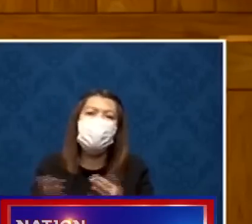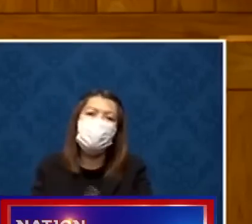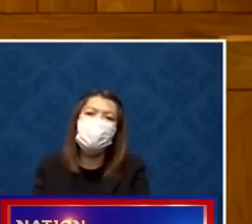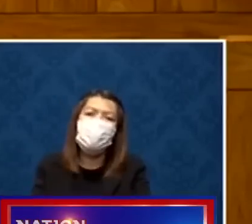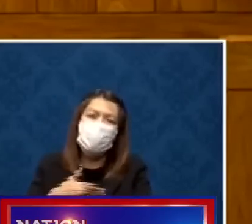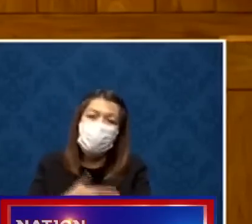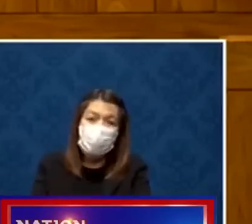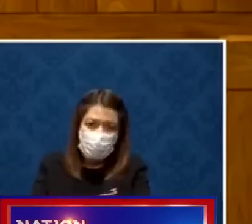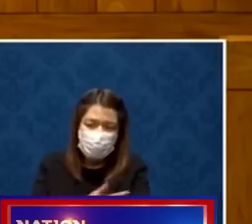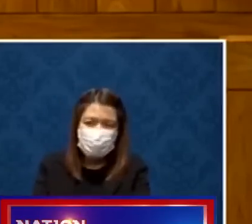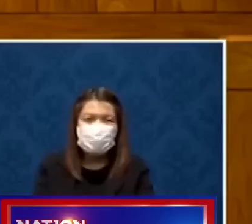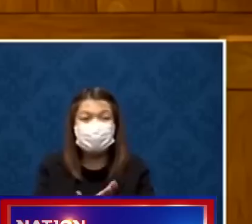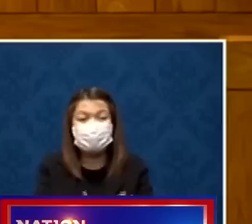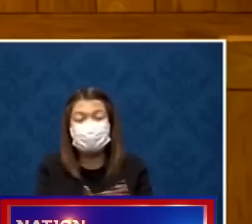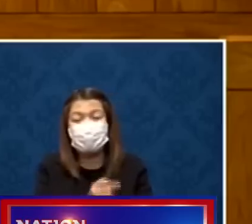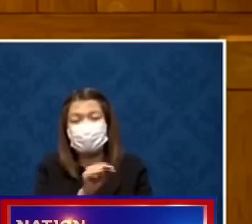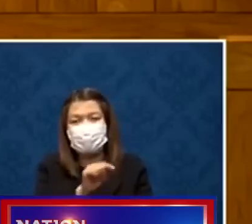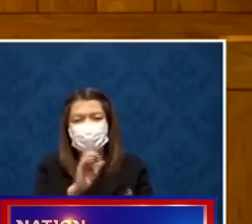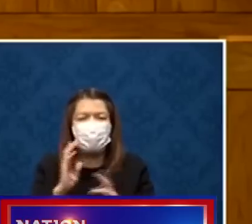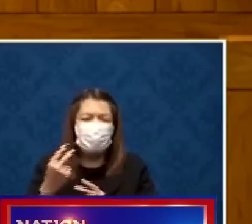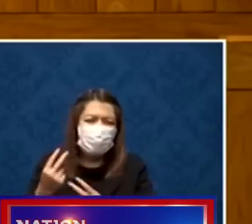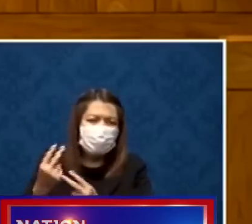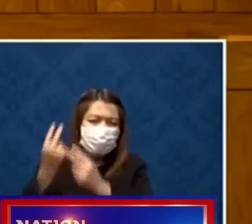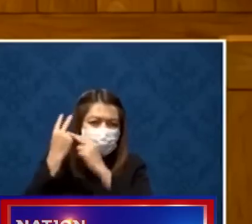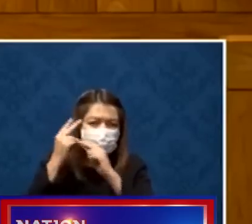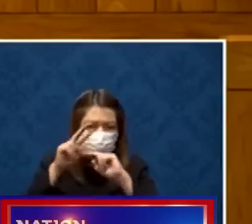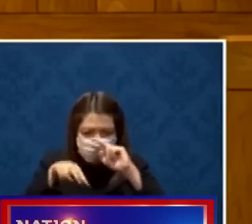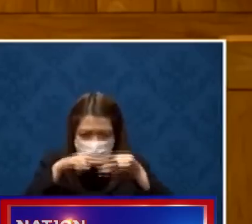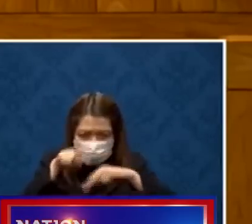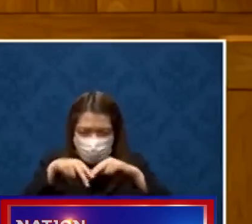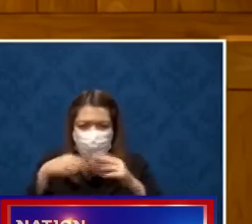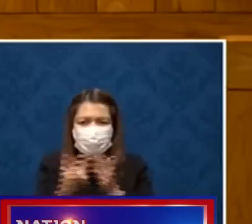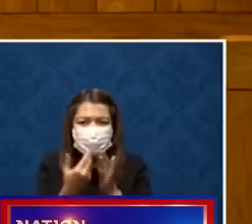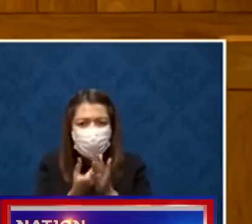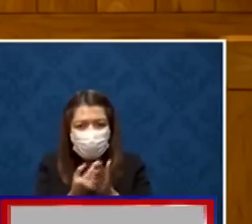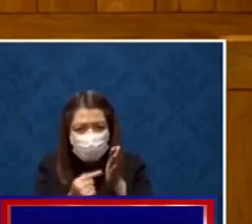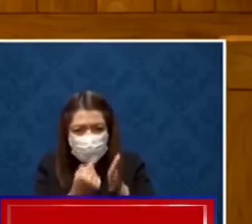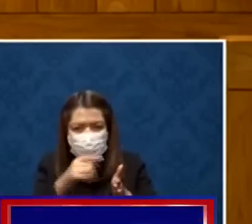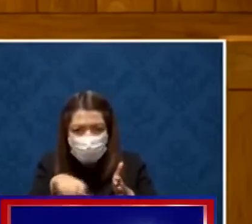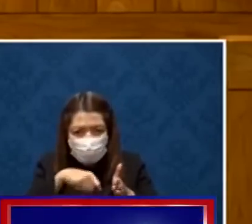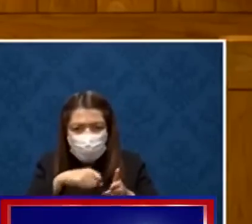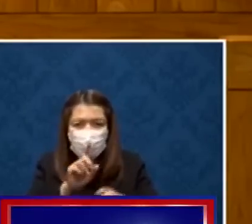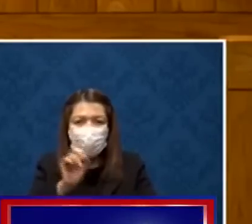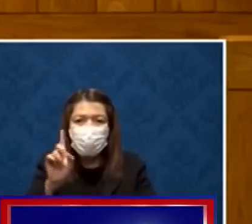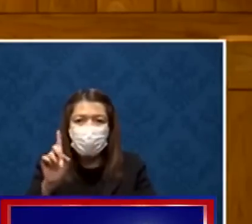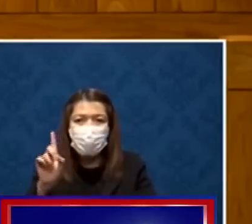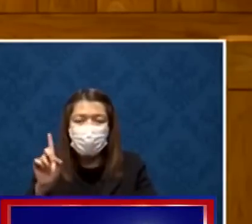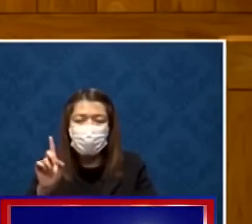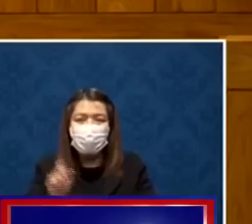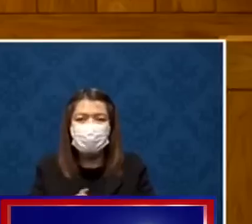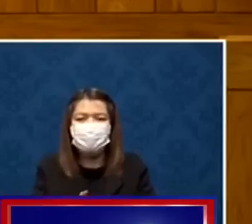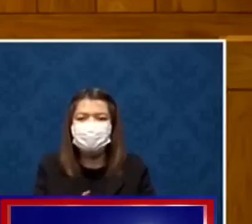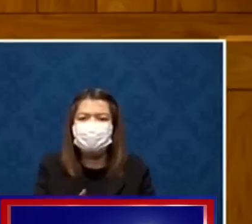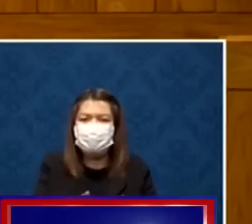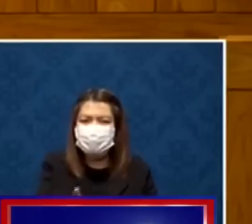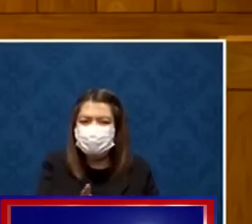หมฮะ คือถ้าเมื่อก่อน ในอดีต ประท้วงกันตลอดเลยอะค ่ ะ ในอดีตที่ผ่านมานะฮะไปดูองครักษ์พิทักษ์ลุงตู่ห